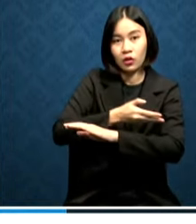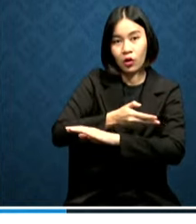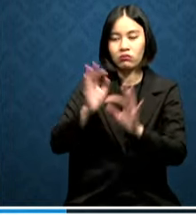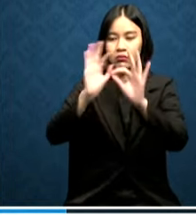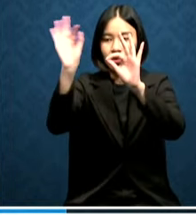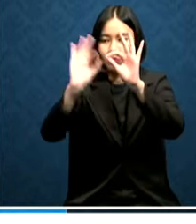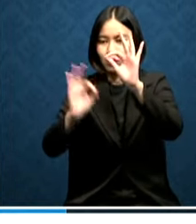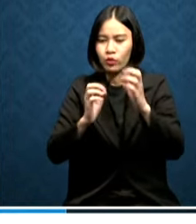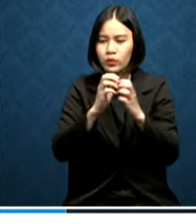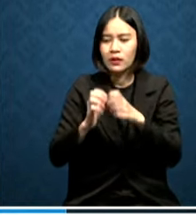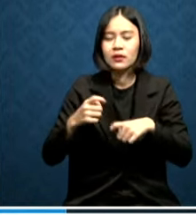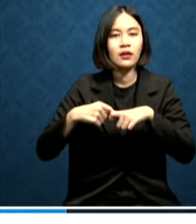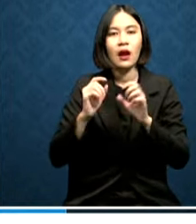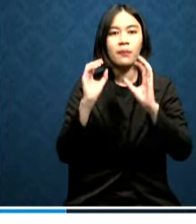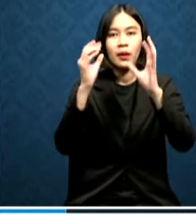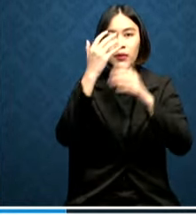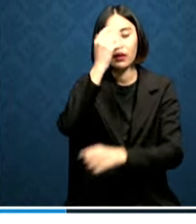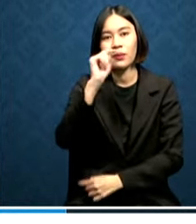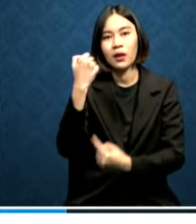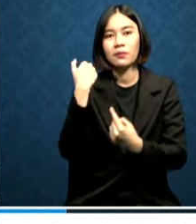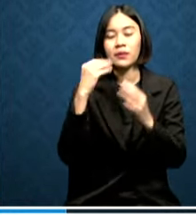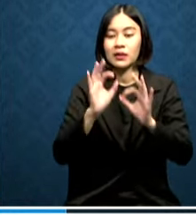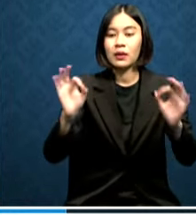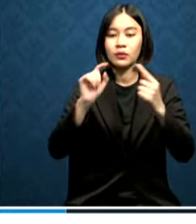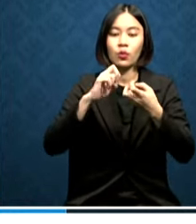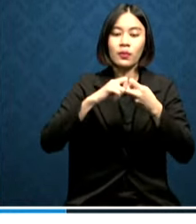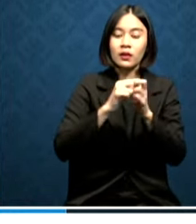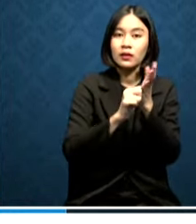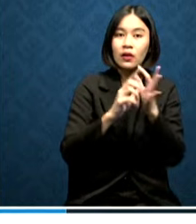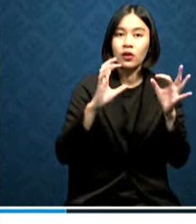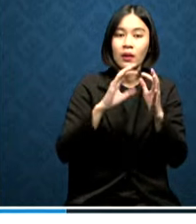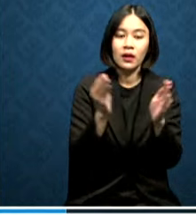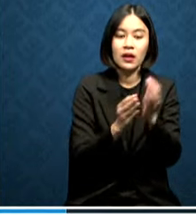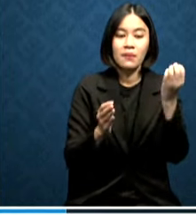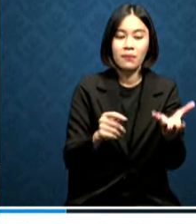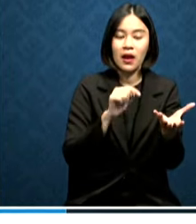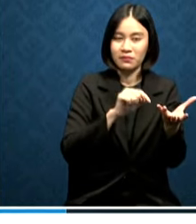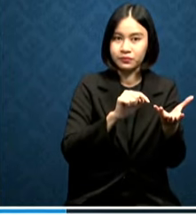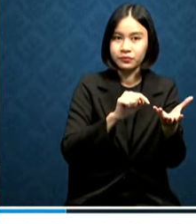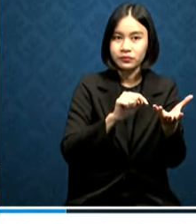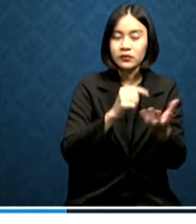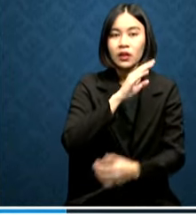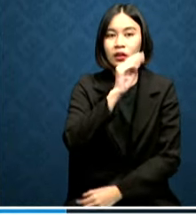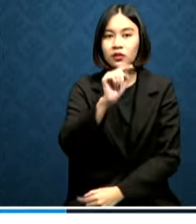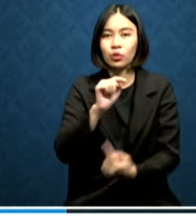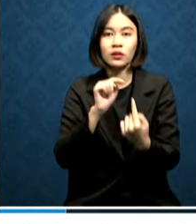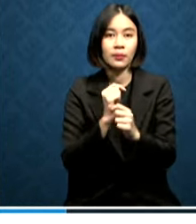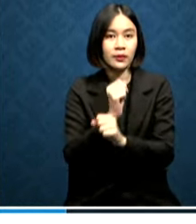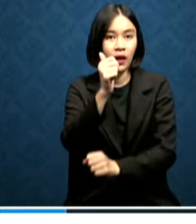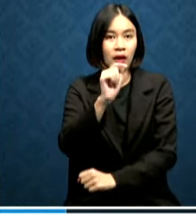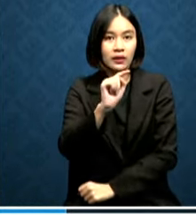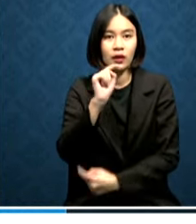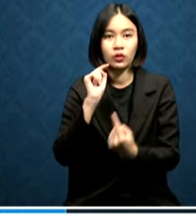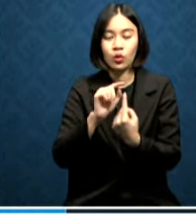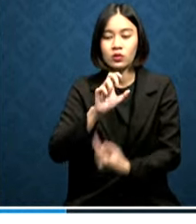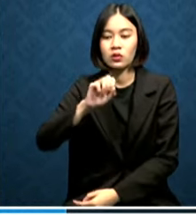หามันไม่ได้ซับซ้อนอะไรนะครับมันมีหลักๆ ก็เรื่องแก้ปัญหาเรื่องของเสียงข้างมาก2ชั้นเนี่ยแหละฮะถ้าหากว่าเป็นไปได้นะครับประภาวุ